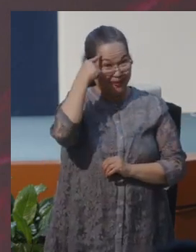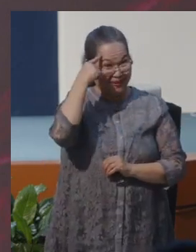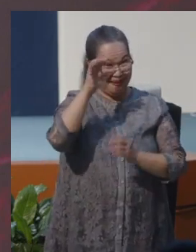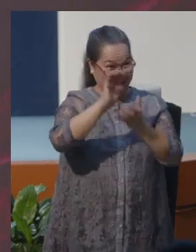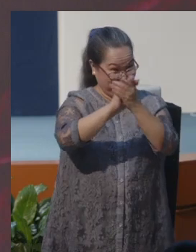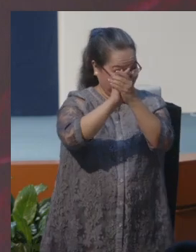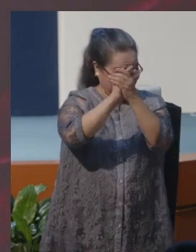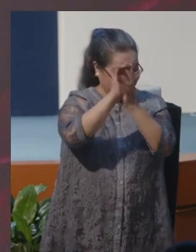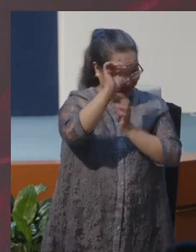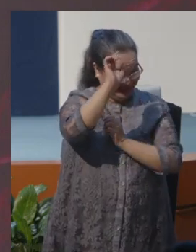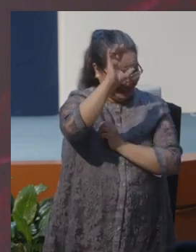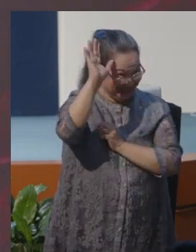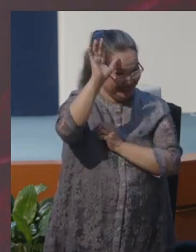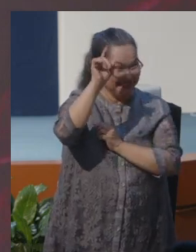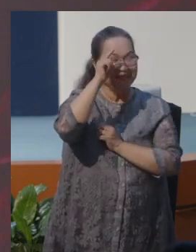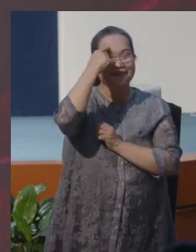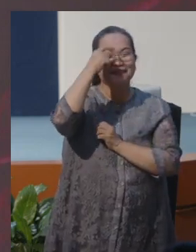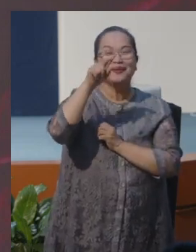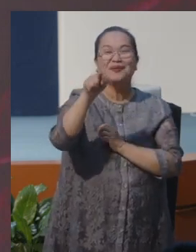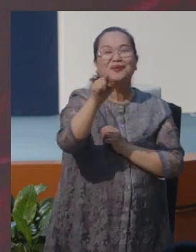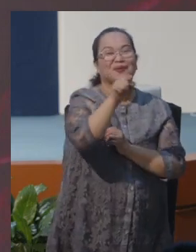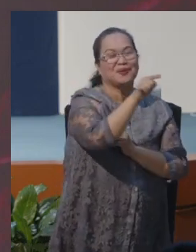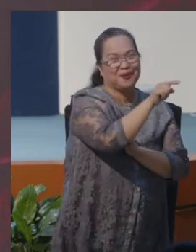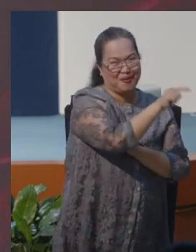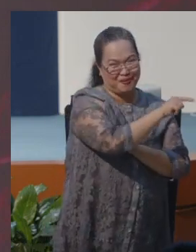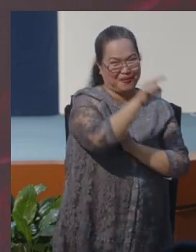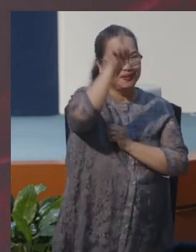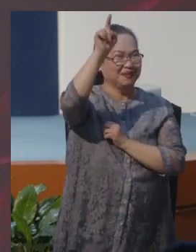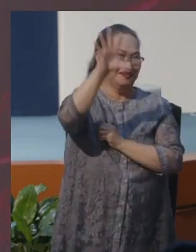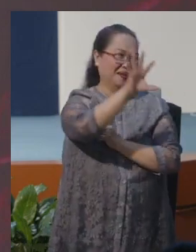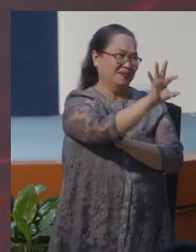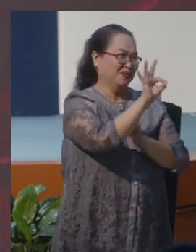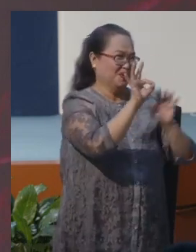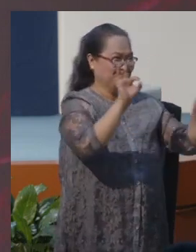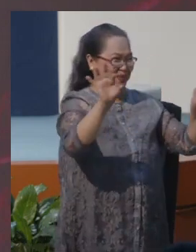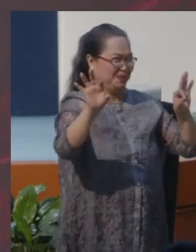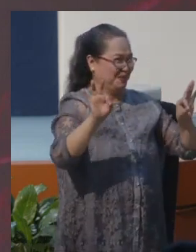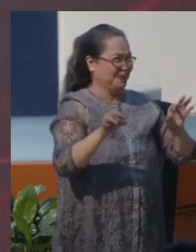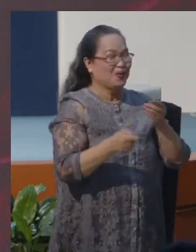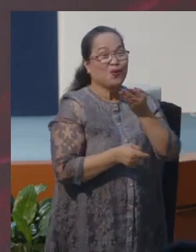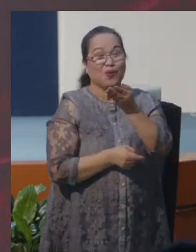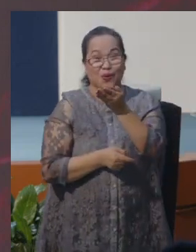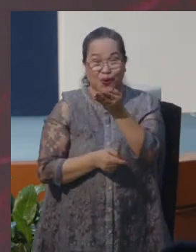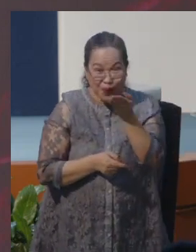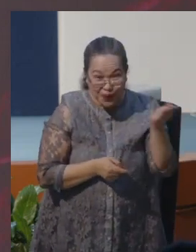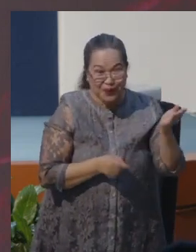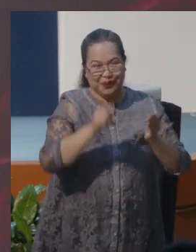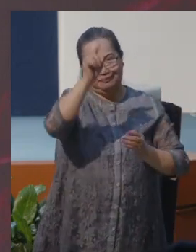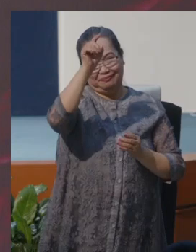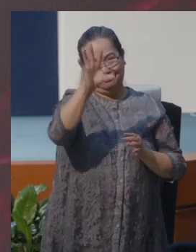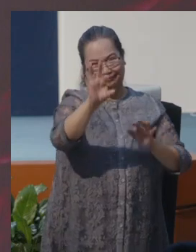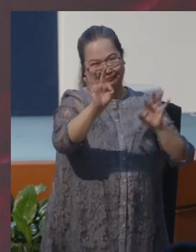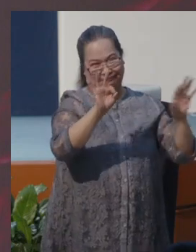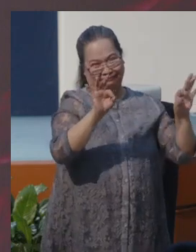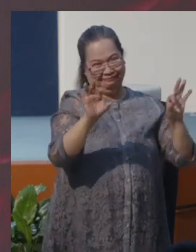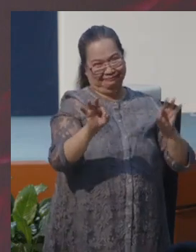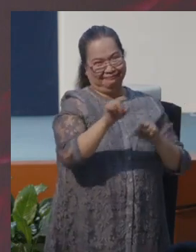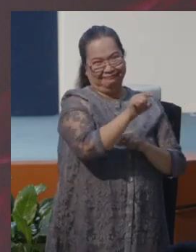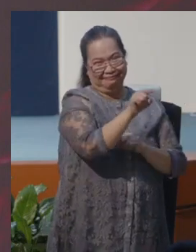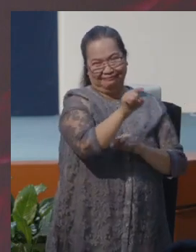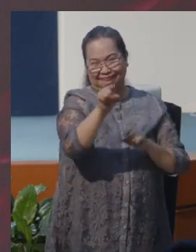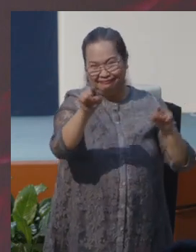po sa inyo. Kasi yan po ang pinipili ng Diyos. Kayo po ang hinahanap ng Diyos. Kayo po